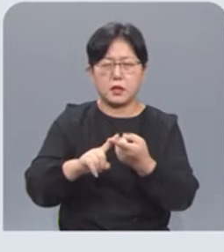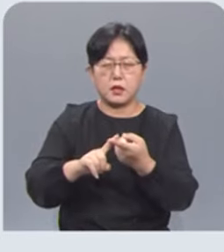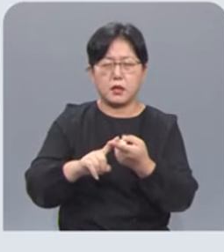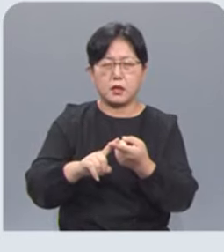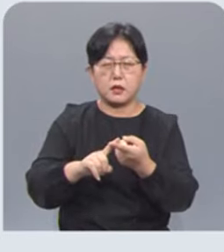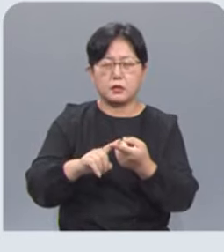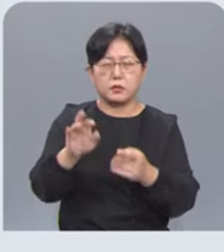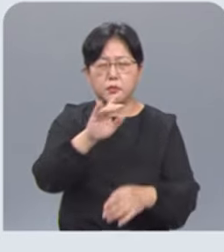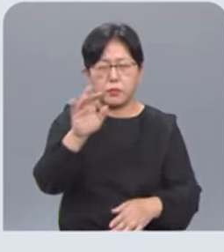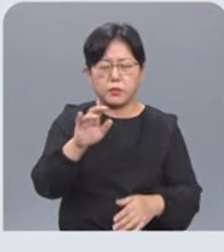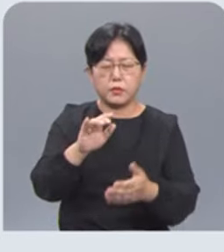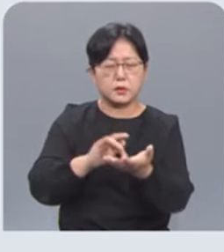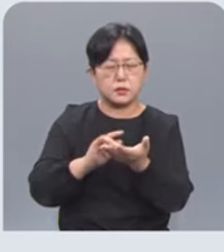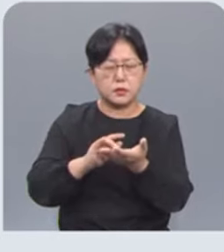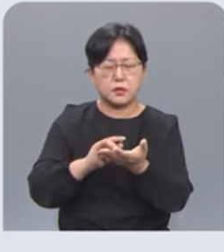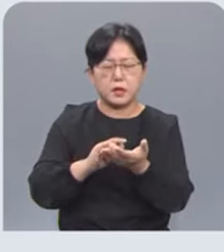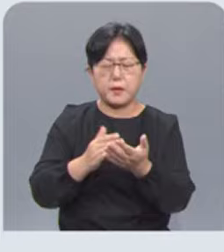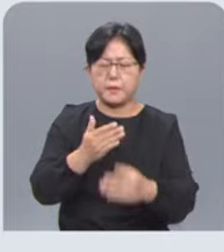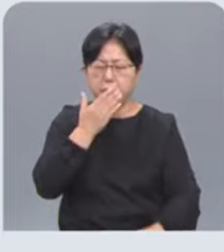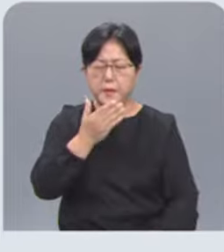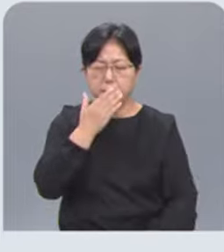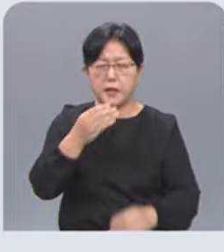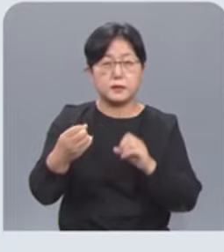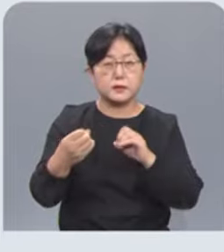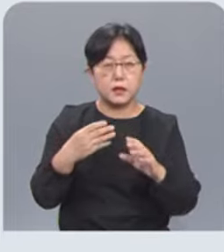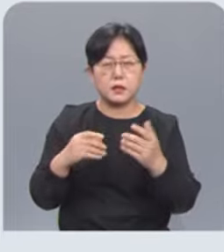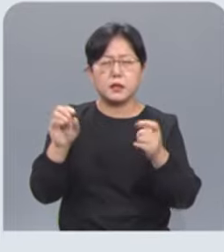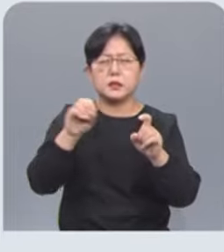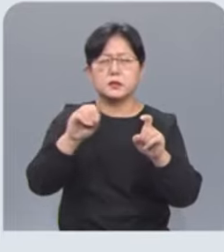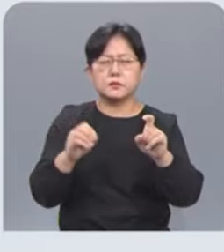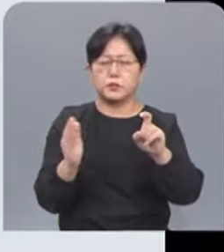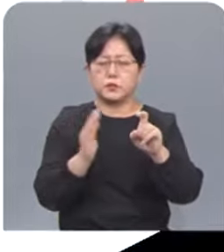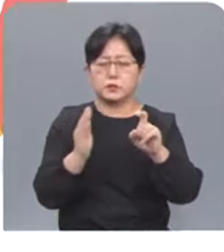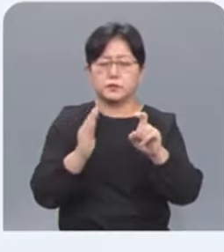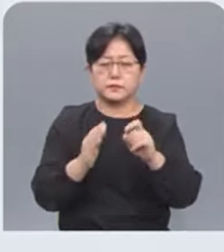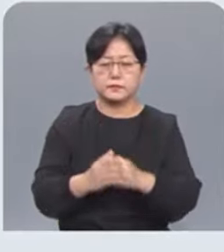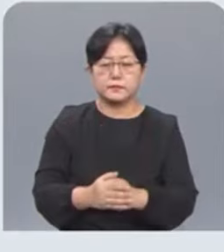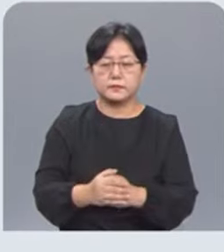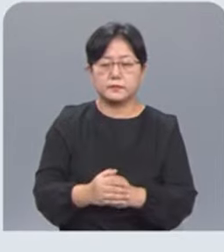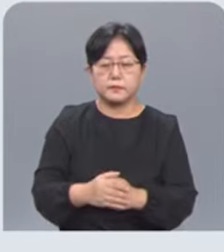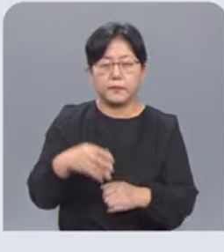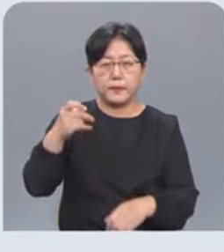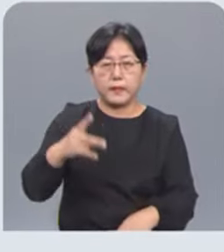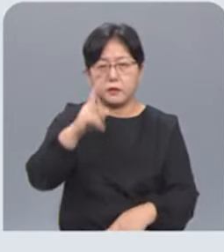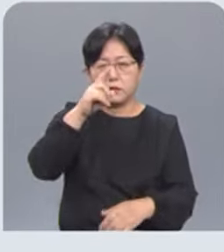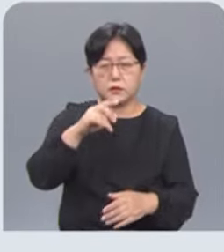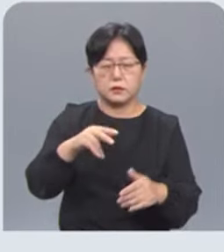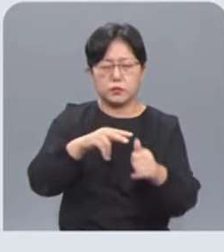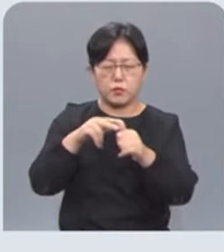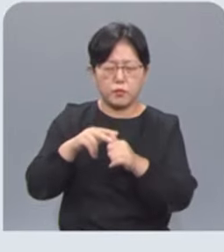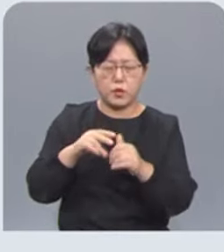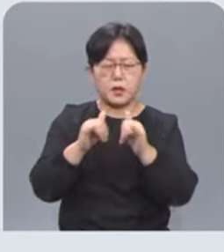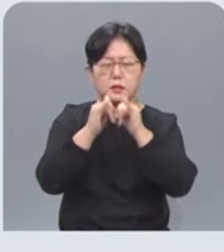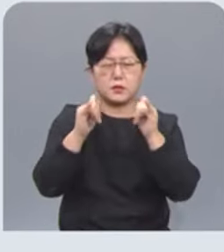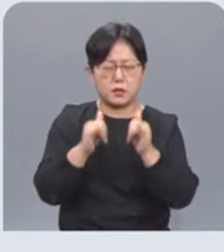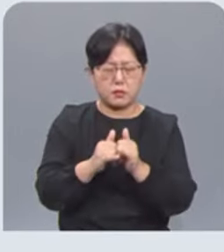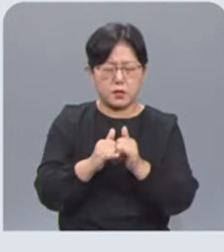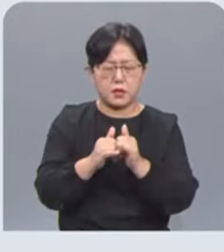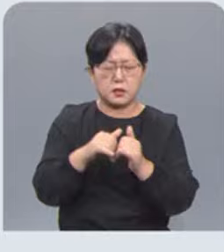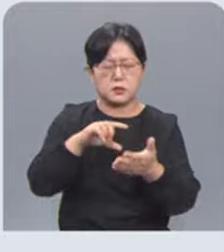키오스크와 애플리케이션의 경우 할수 있다는 응답이 10%대에 그쳤습니다. 또 정보화 사회 적응을 묻는